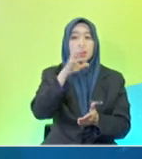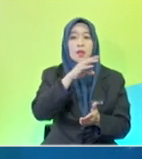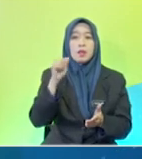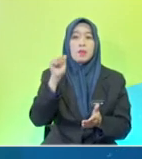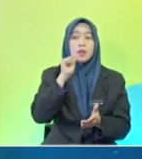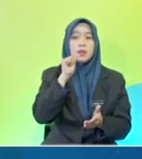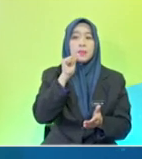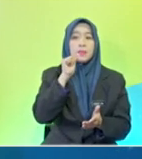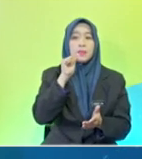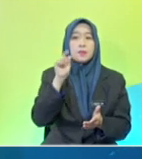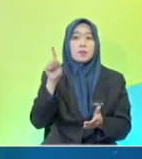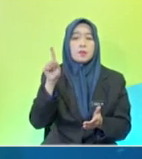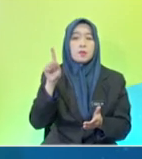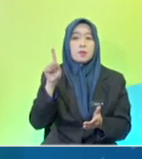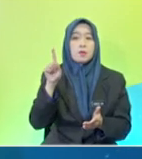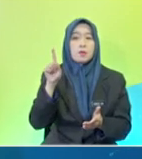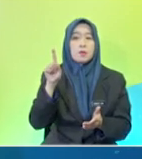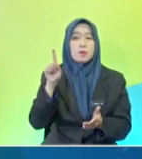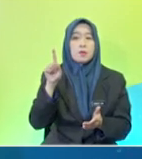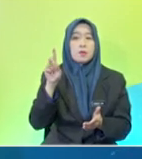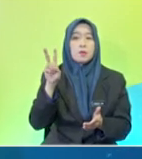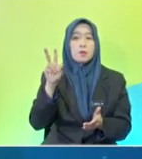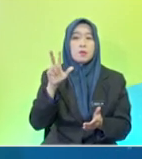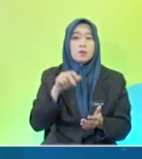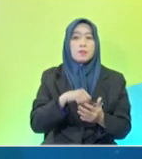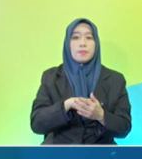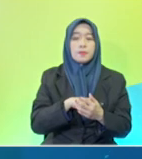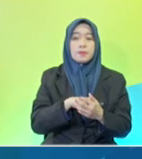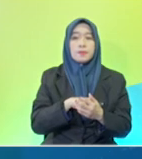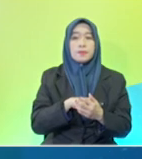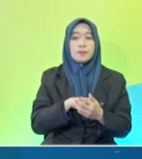Okey, satu, sedia, dua, tiga.